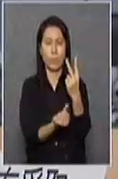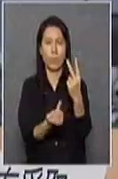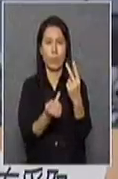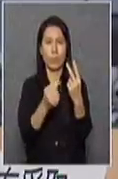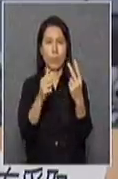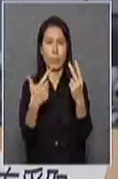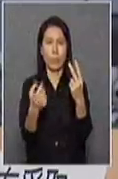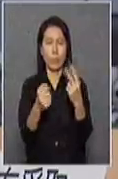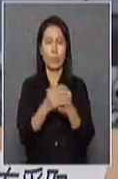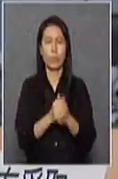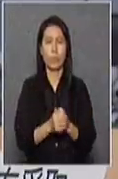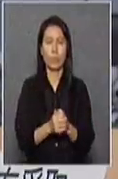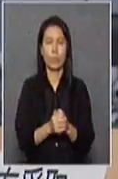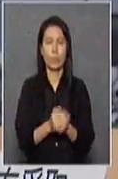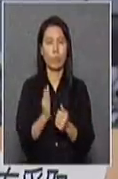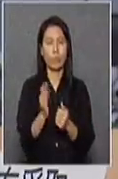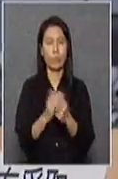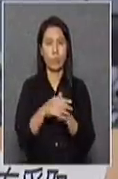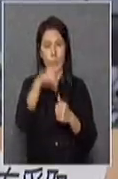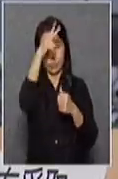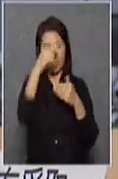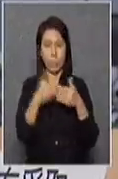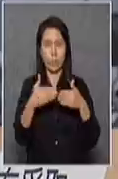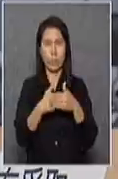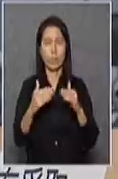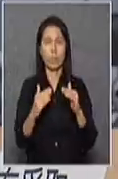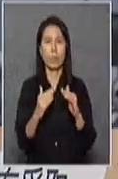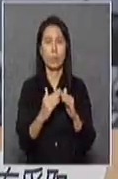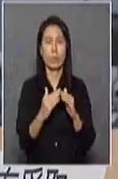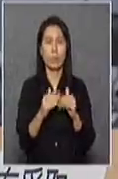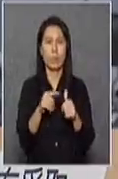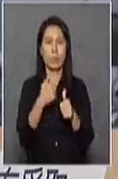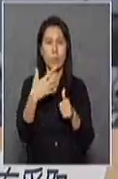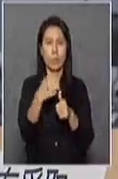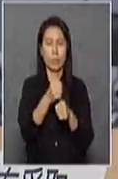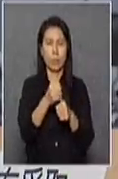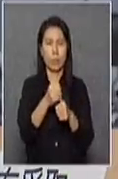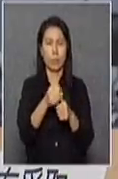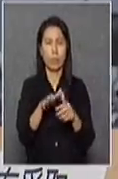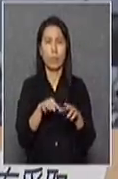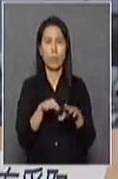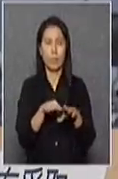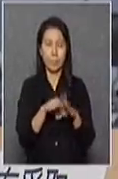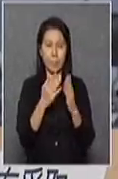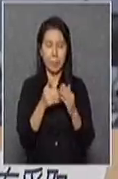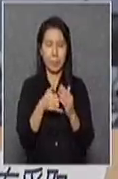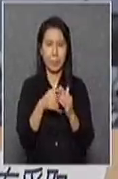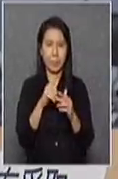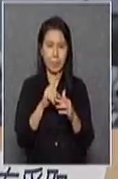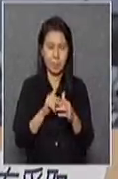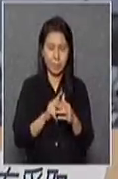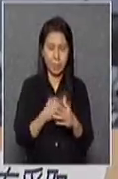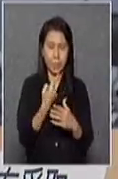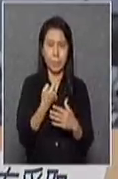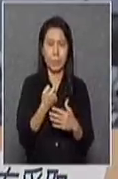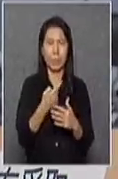280,080元，大約相當於運輸及房屋局局長薪金起點的1個月。預算